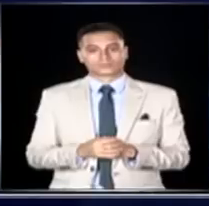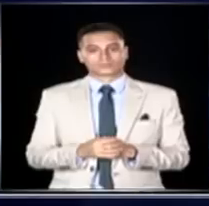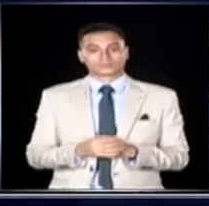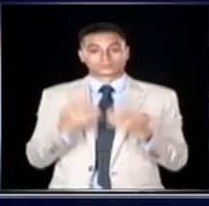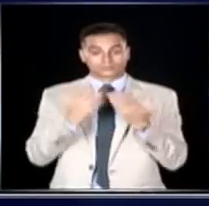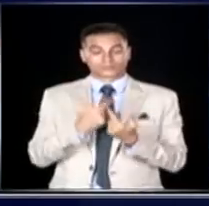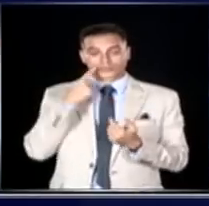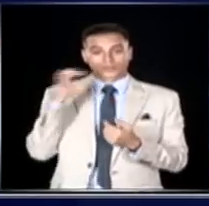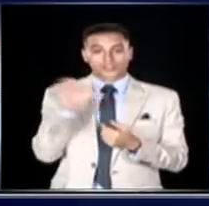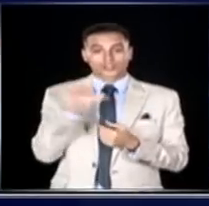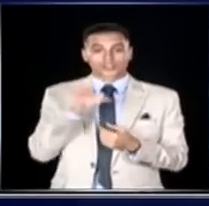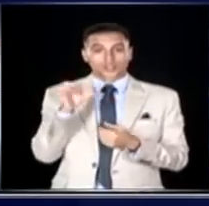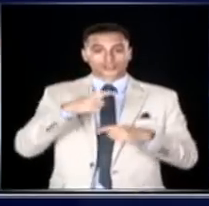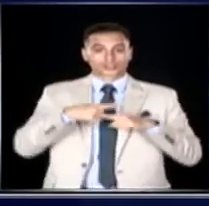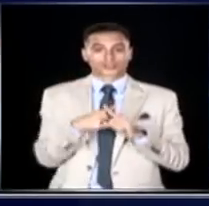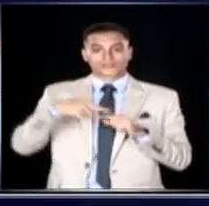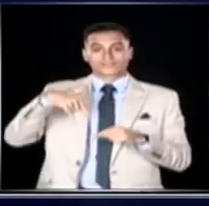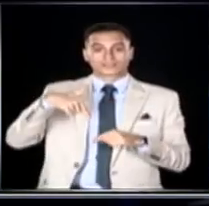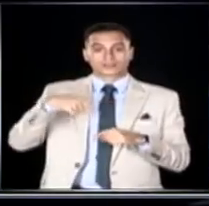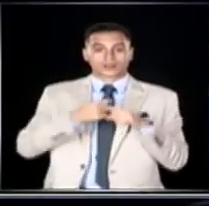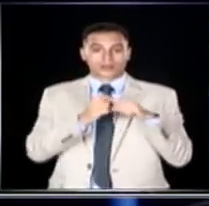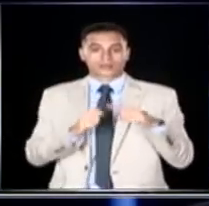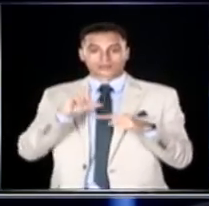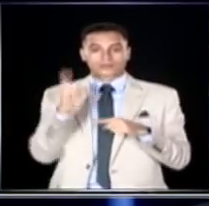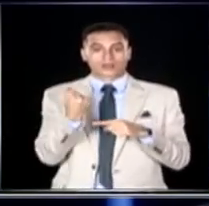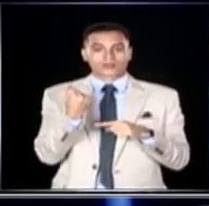حل المسألة الآتية: 19 في 6